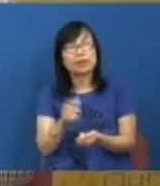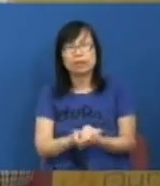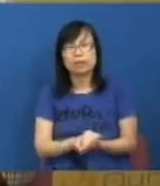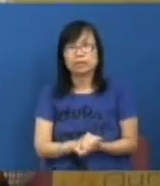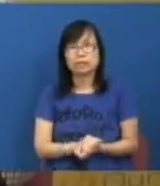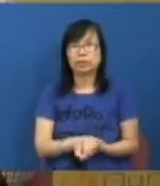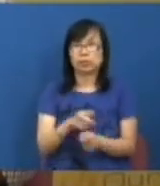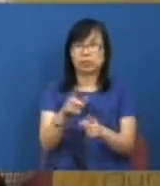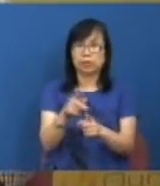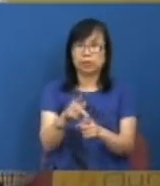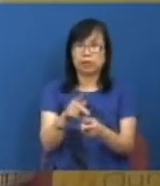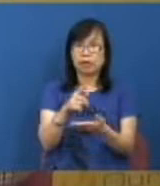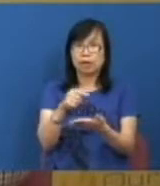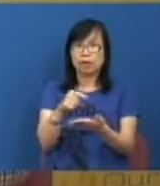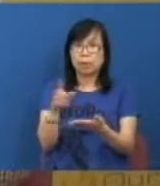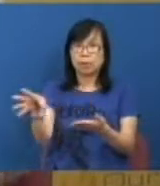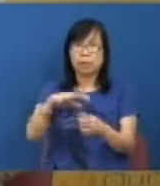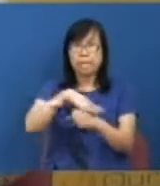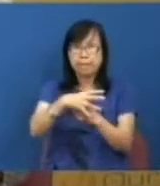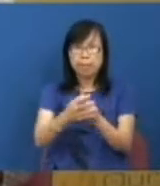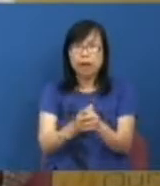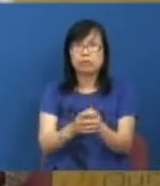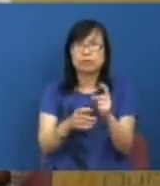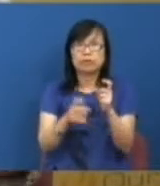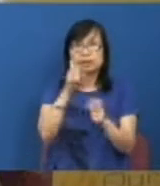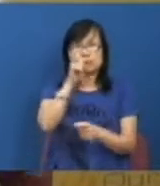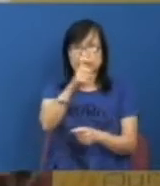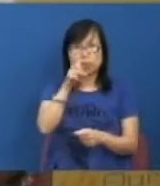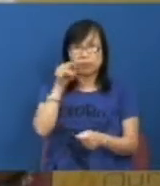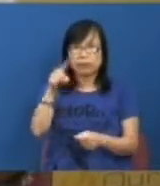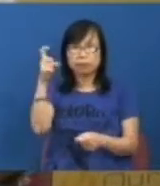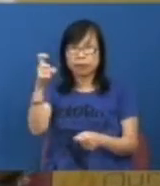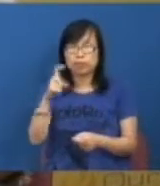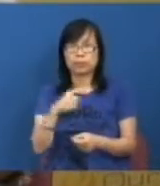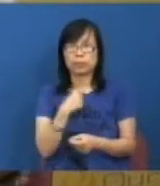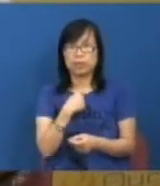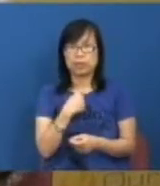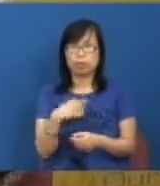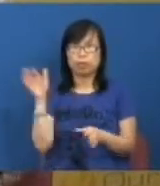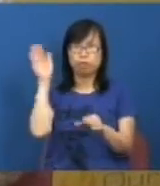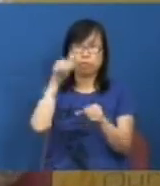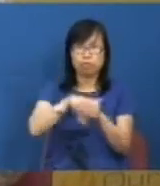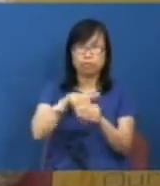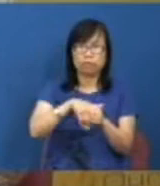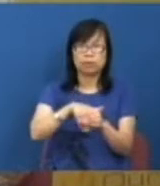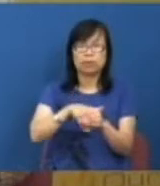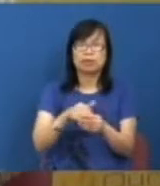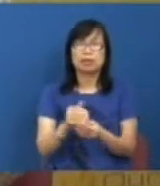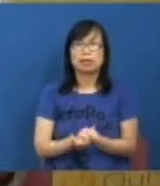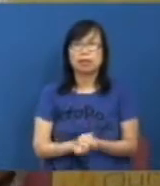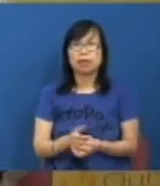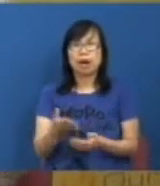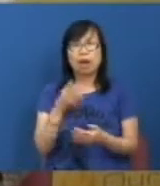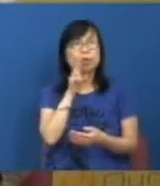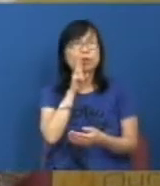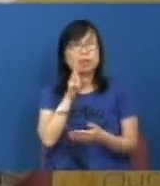佢個盈利係可以包9.9噶嘛，係咪即係一簽落嘅？咁但係如果你一要去投放資產咧，譬如舉個例，早排好